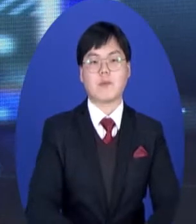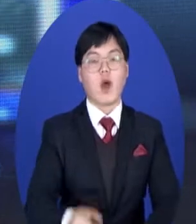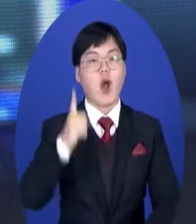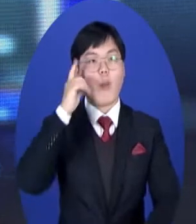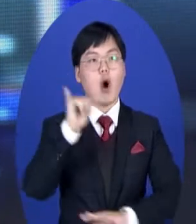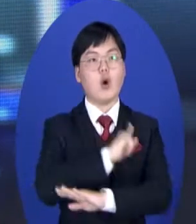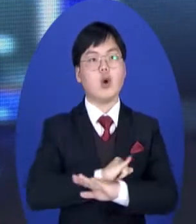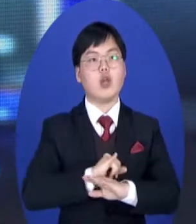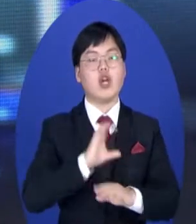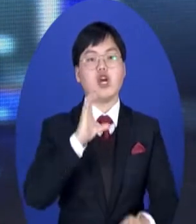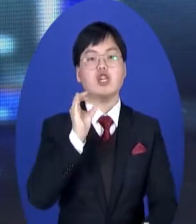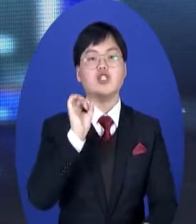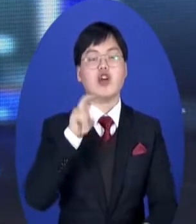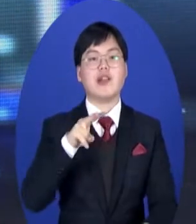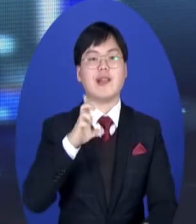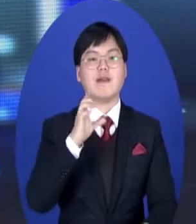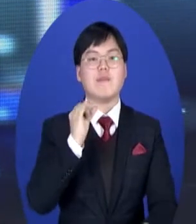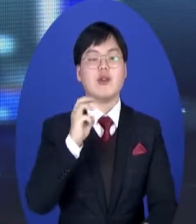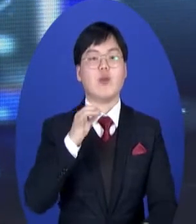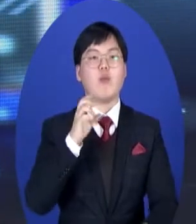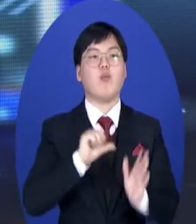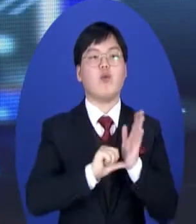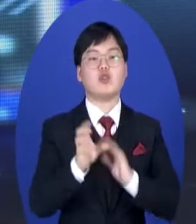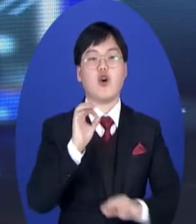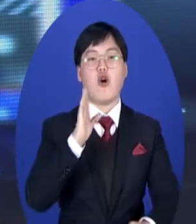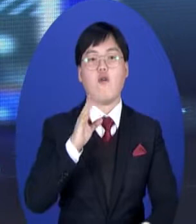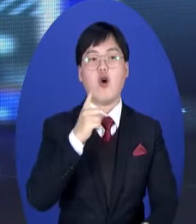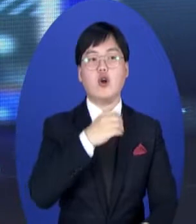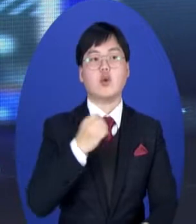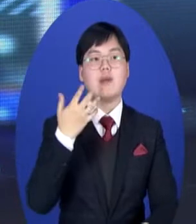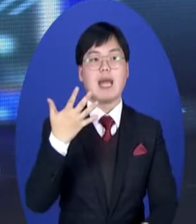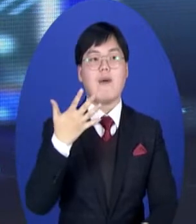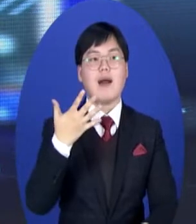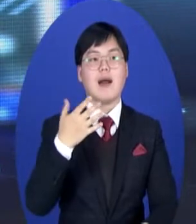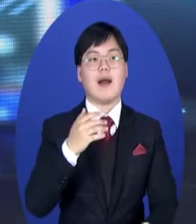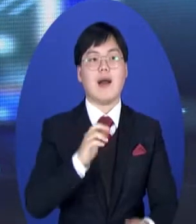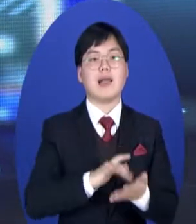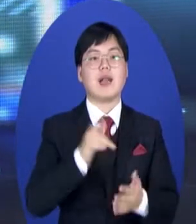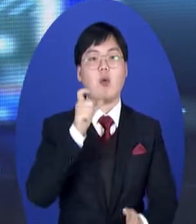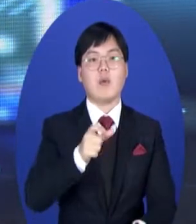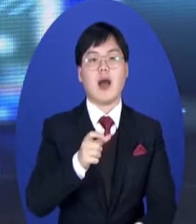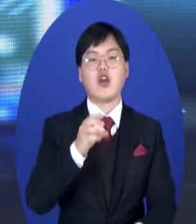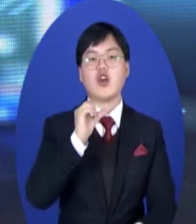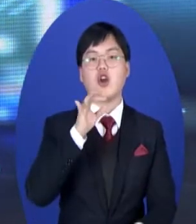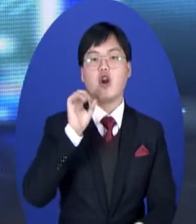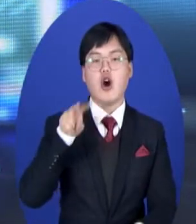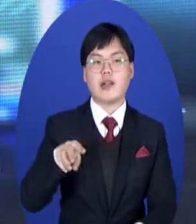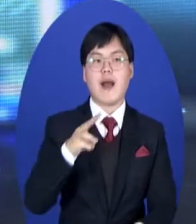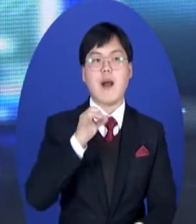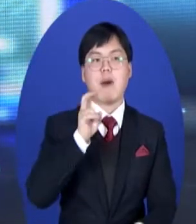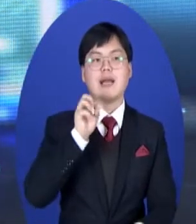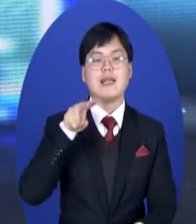Манай улсаас соёлын бит бус өвийг өндөр түвшинд өвлөн уламжилсан 105 бэлэг авьяастан байдаг. Зүүнээс ерөөл магтаалын төрлөөр 4 хүн